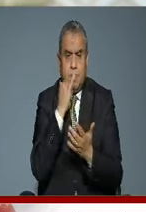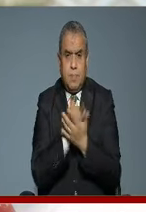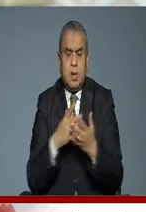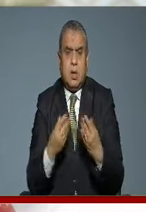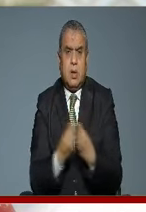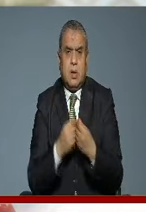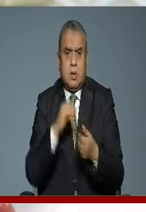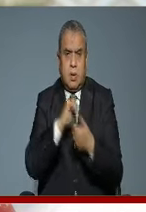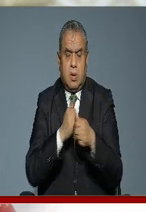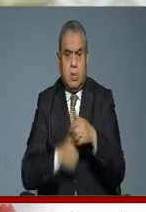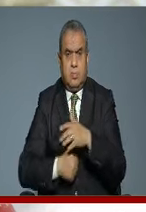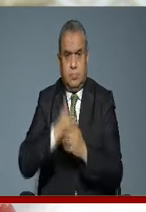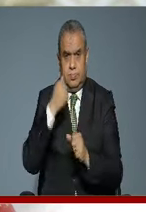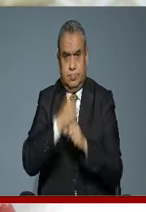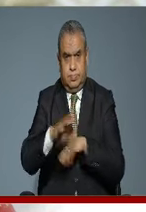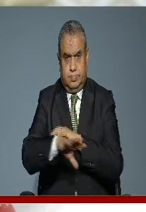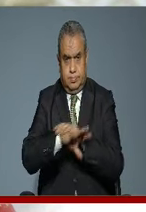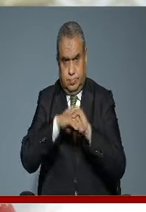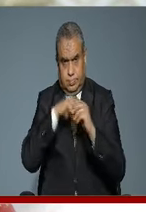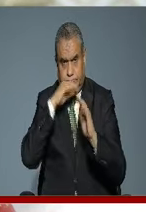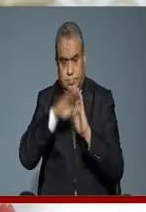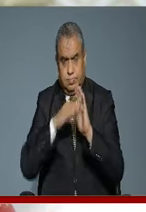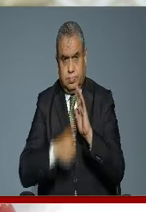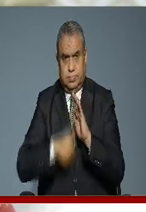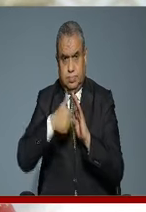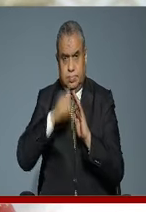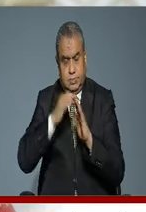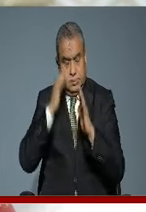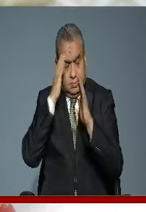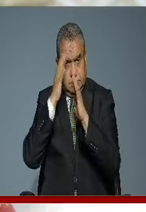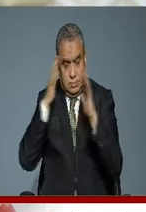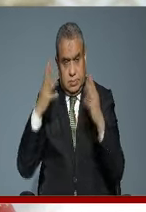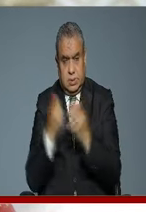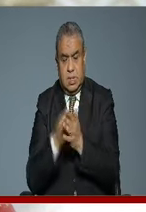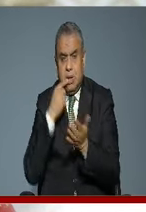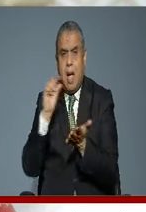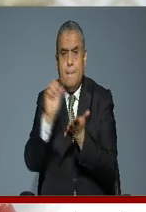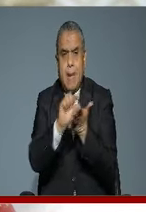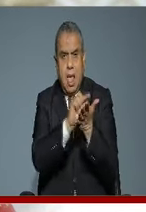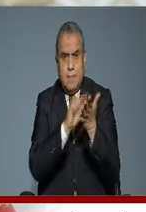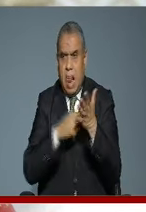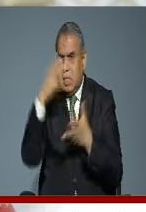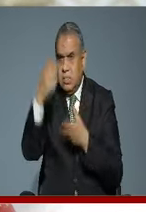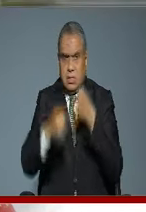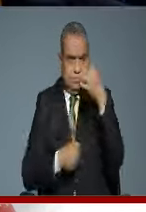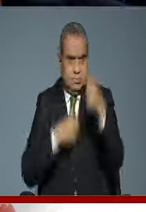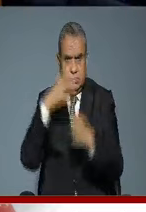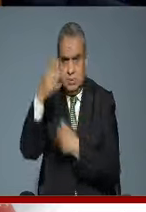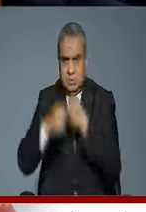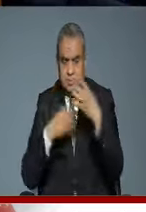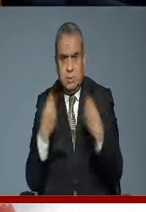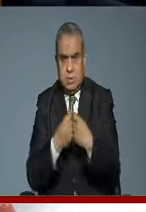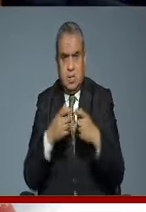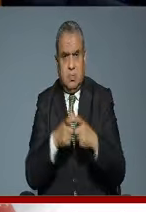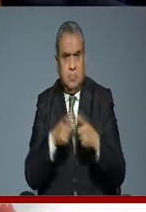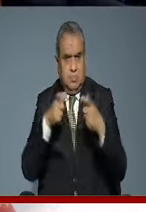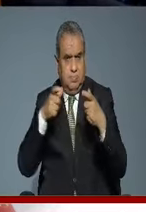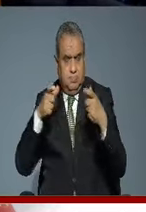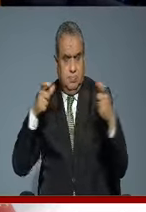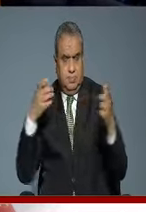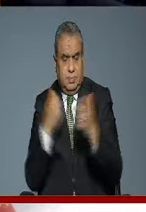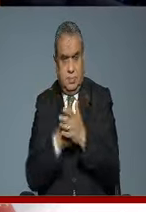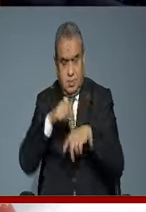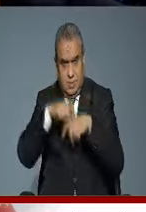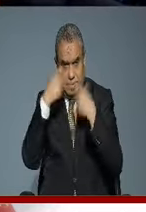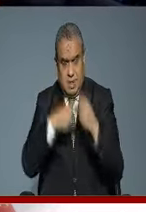تمثيلية أكبر وتحتاج إلى إدراك بلدان أخرى. وفي إطار البريكس سوف